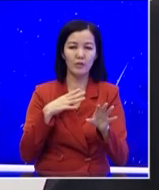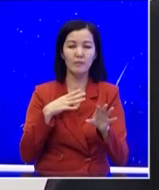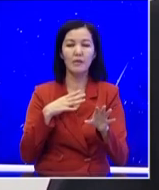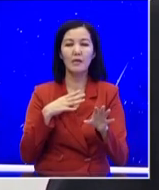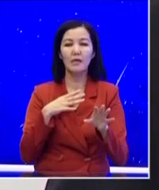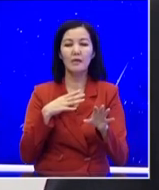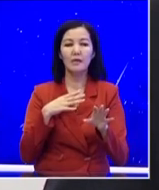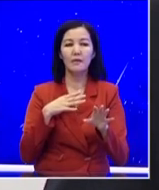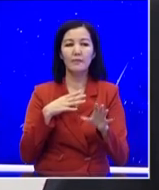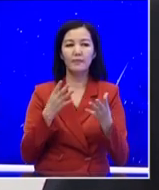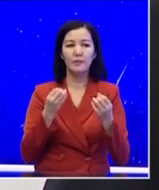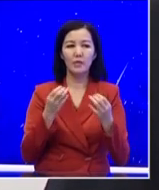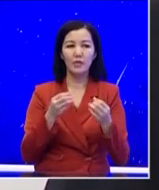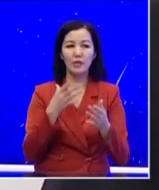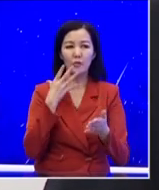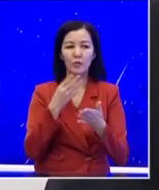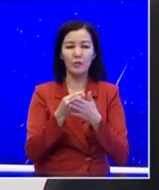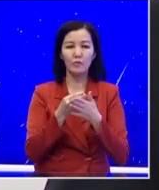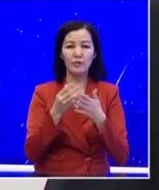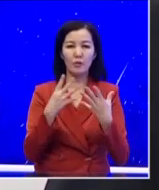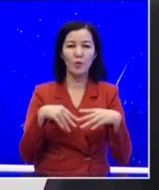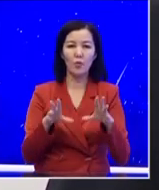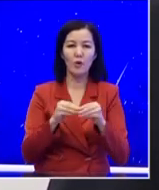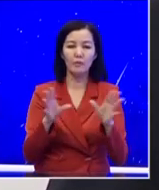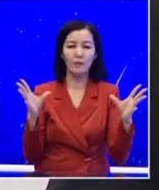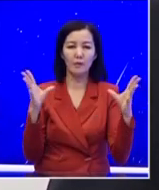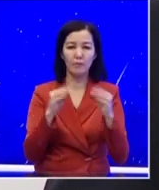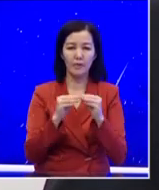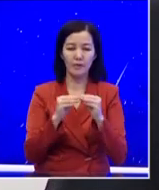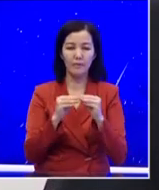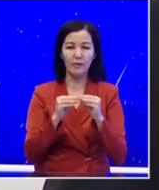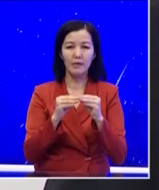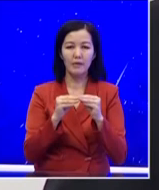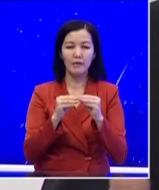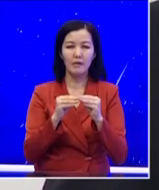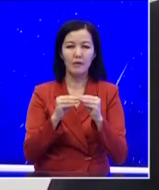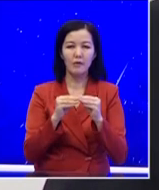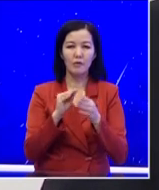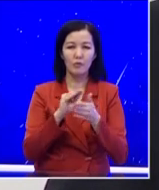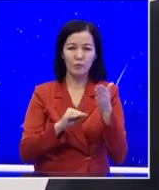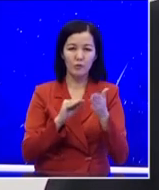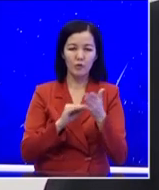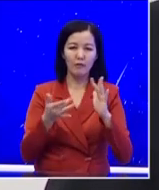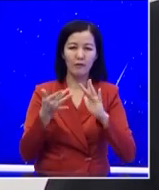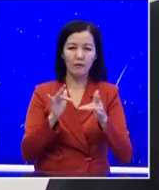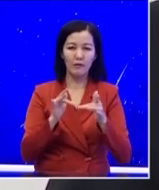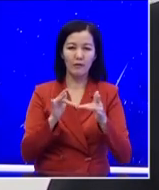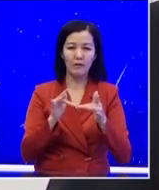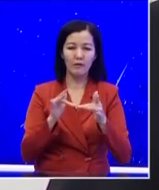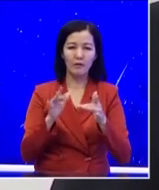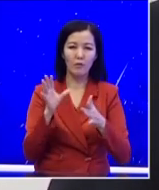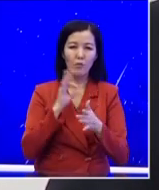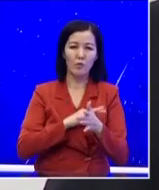де өзіміздің общественниктермен қосылып, қағаз бойынша, интернет ресурстар